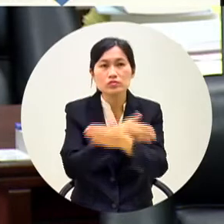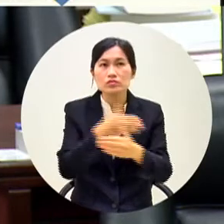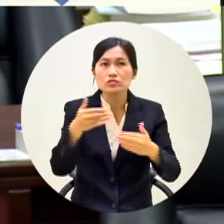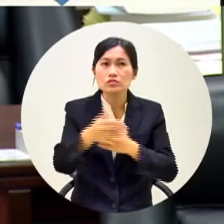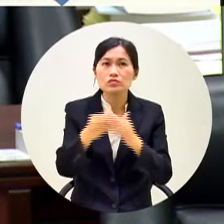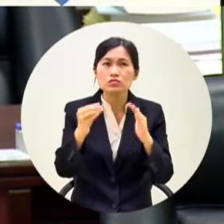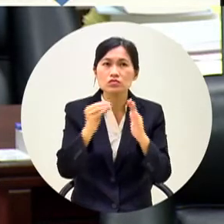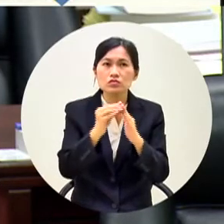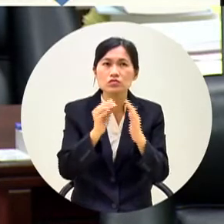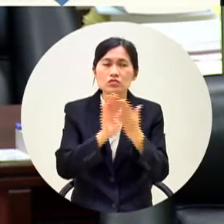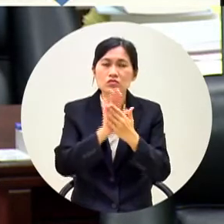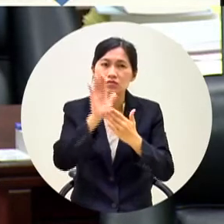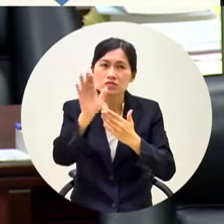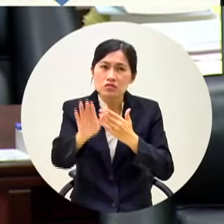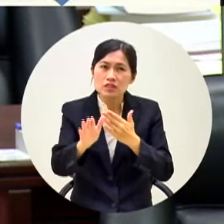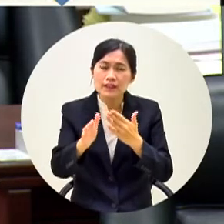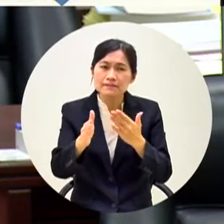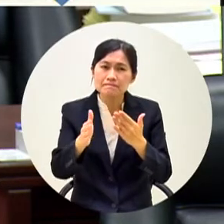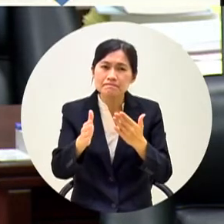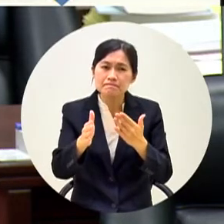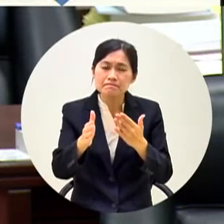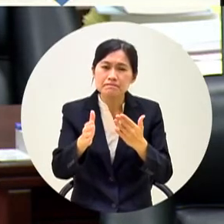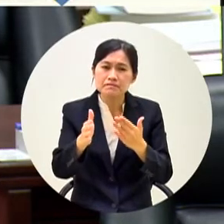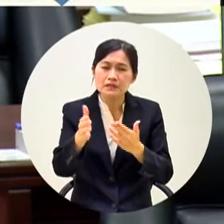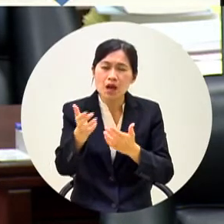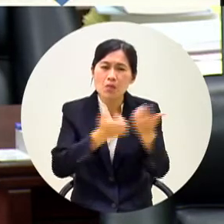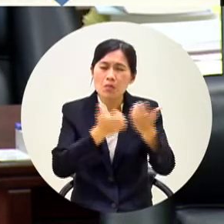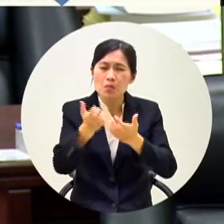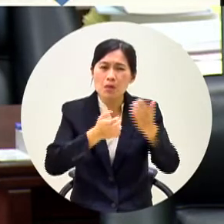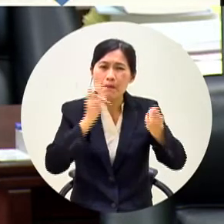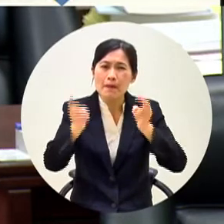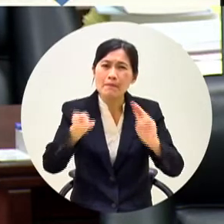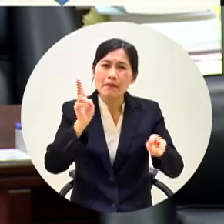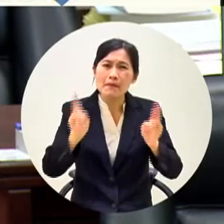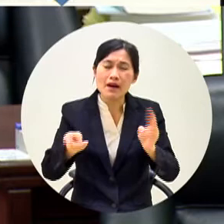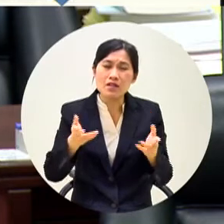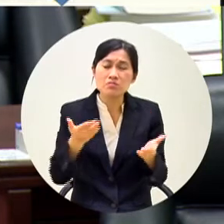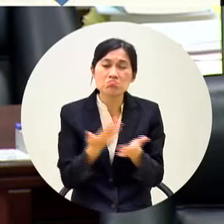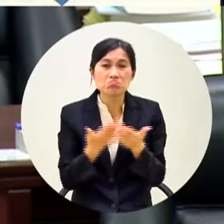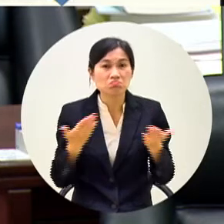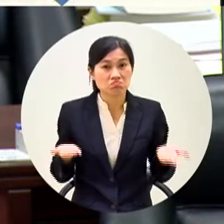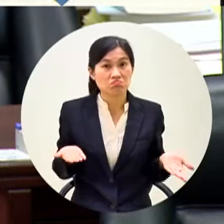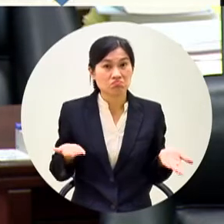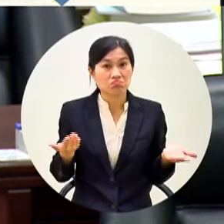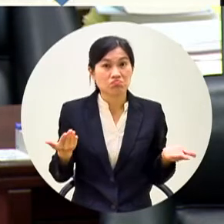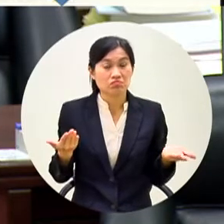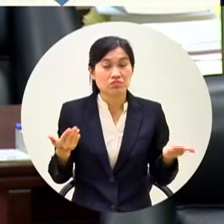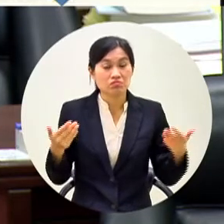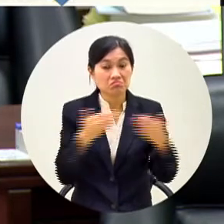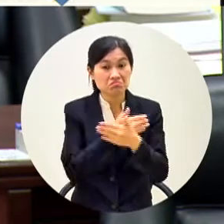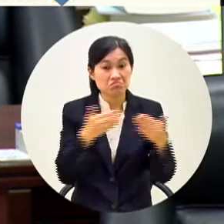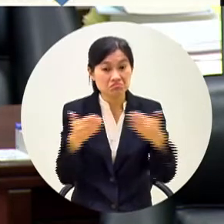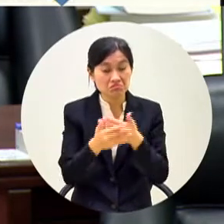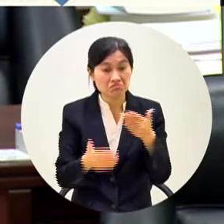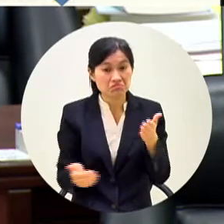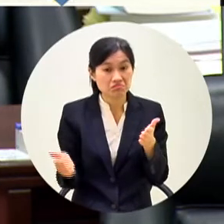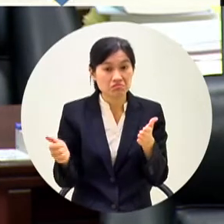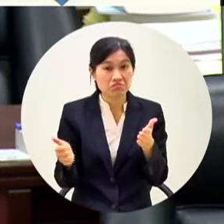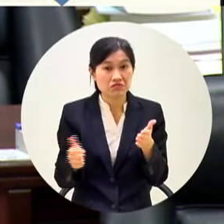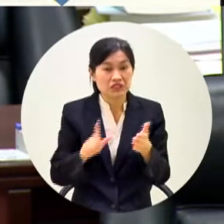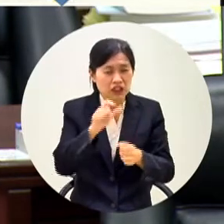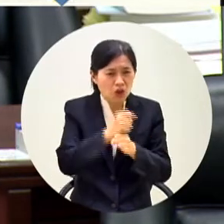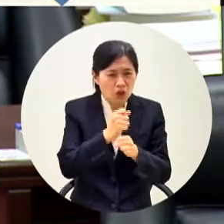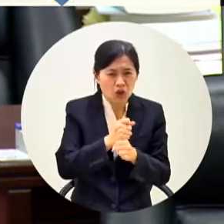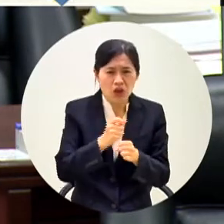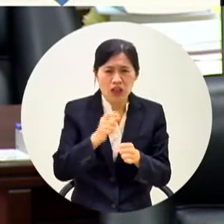安怎去疏解即个交通量哦，甲车辆啊上下班时间，规个话